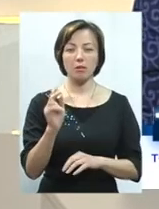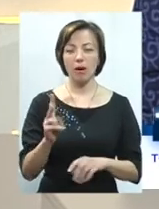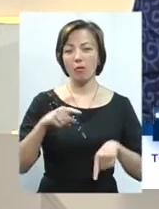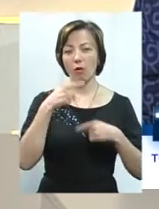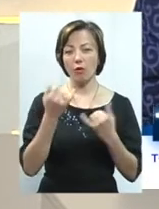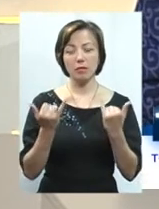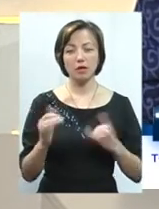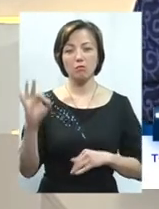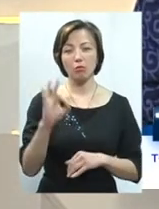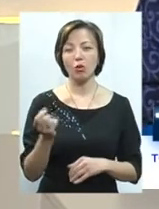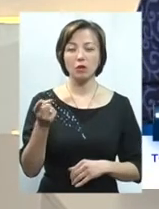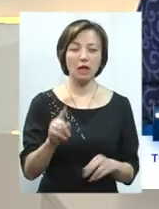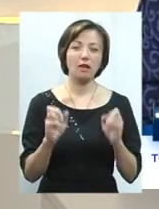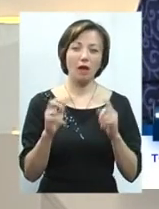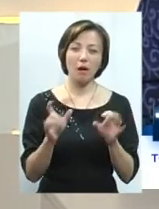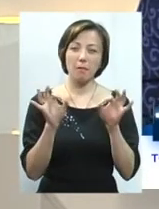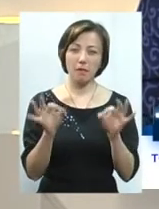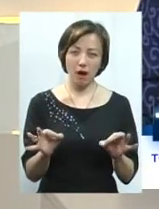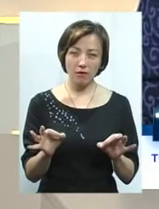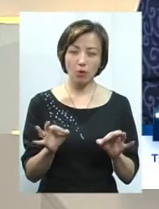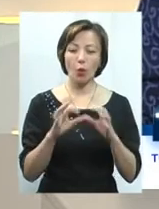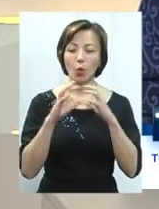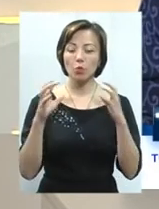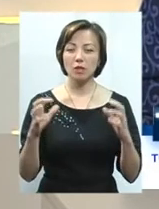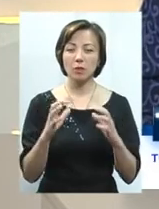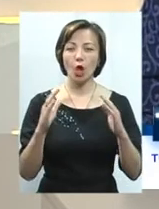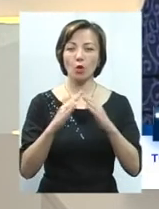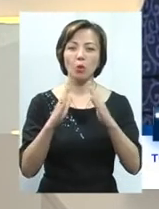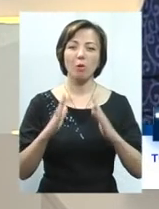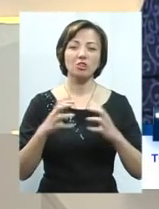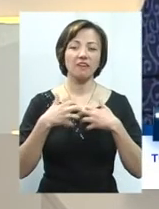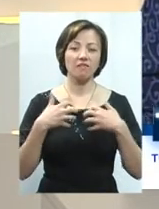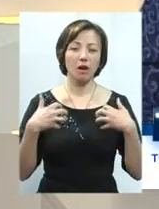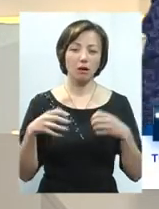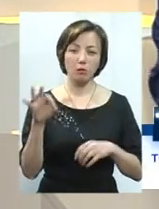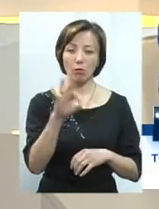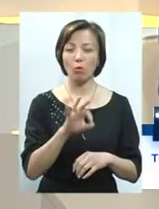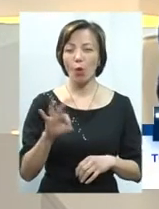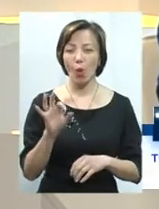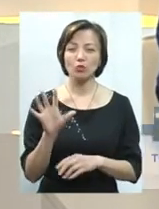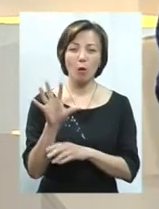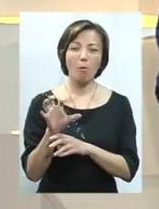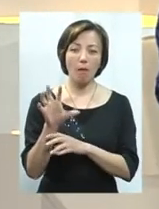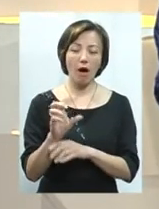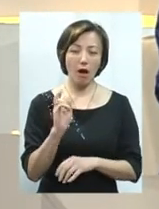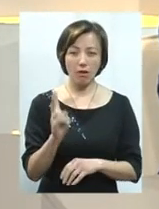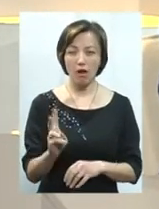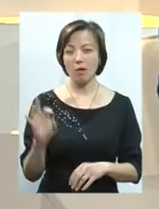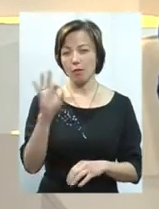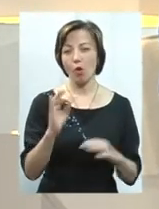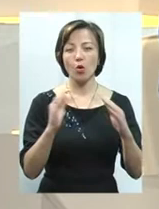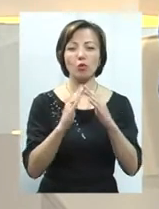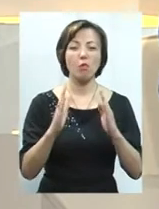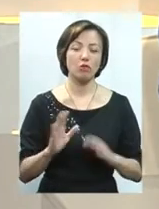про те, як правильно утримувати домашніх тварин. Говоритимемо, власне, про собак, про